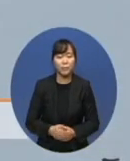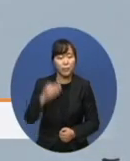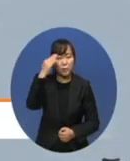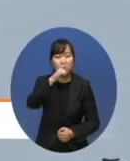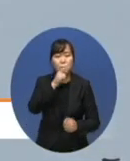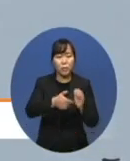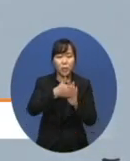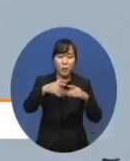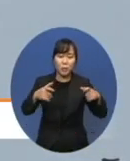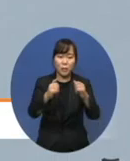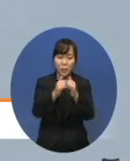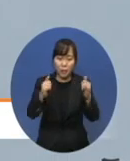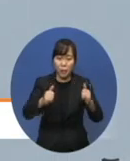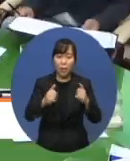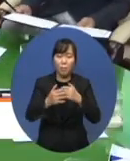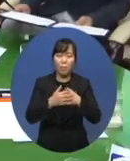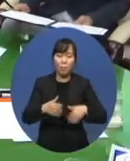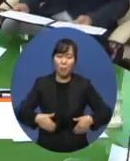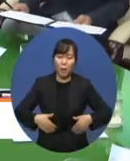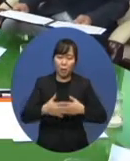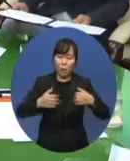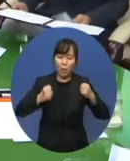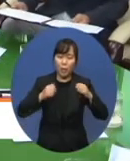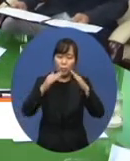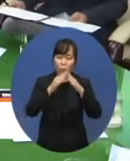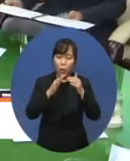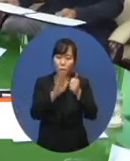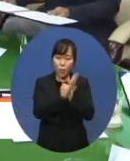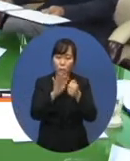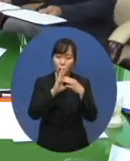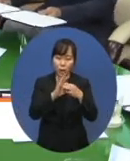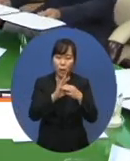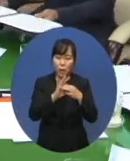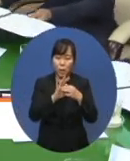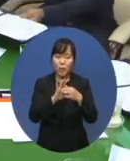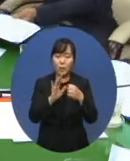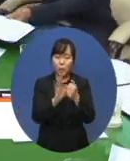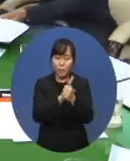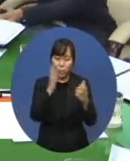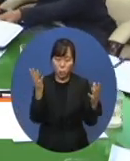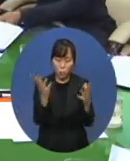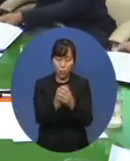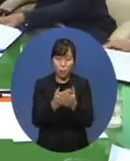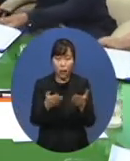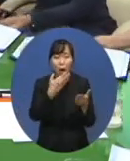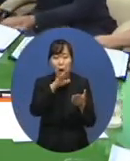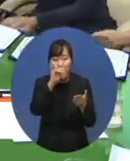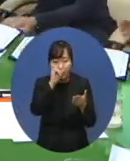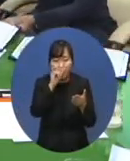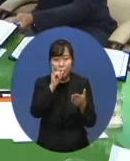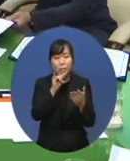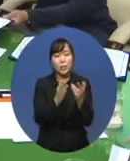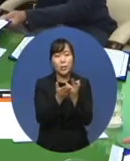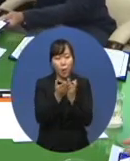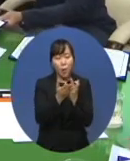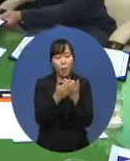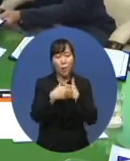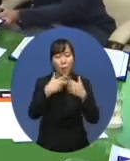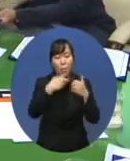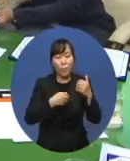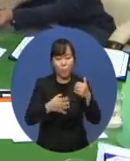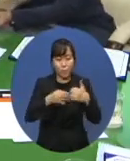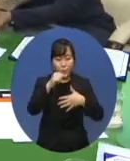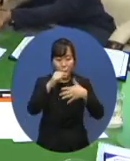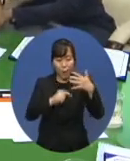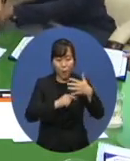여수시가 지역 주민에게 필요한 건강, 주거, 돌봄 등 복지 서비스를 통합적으로 제공할 수 있는 섬 보건복지